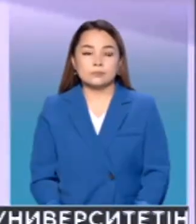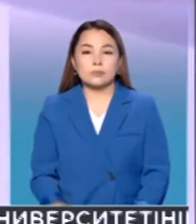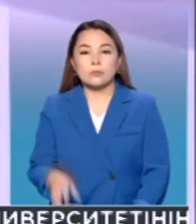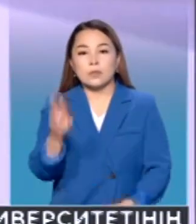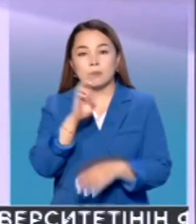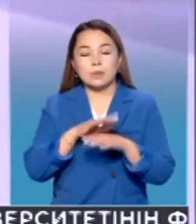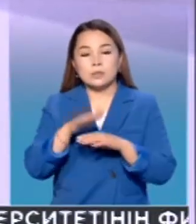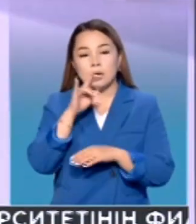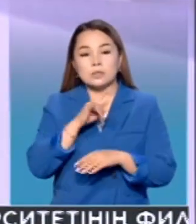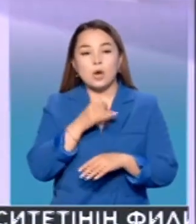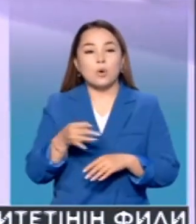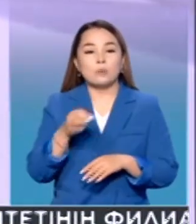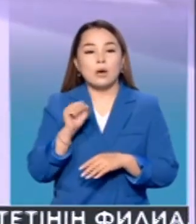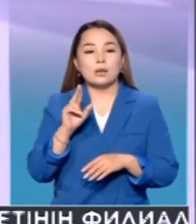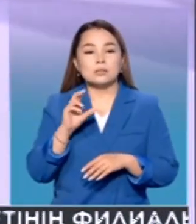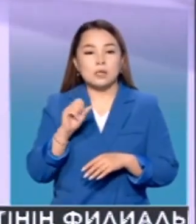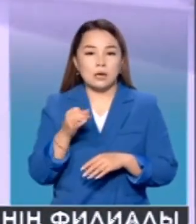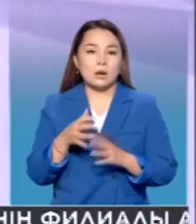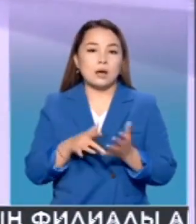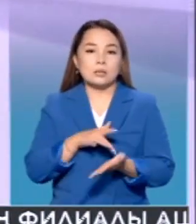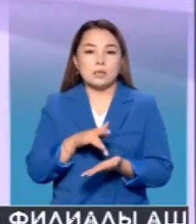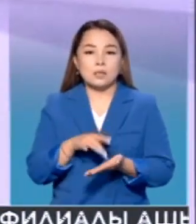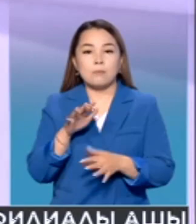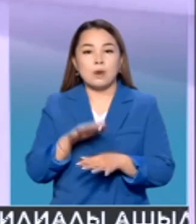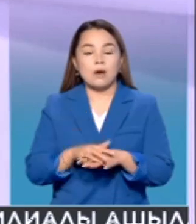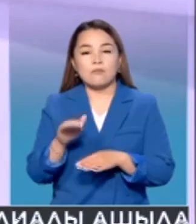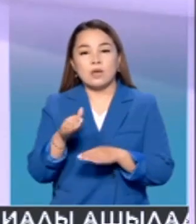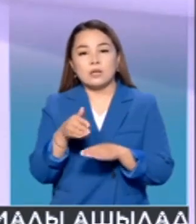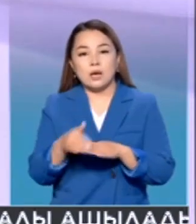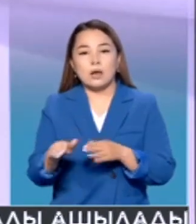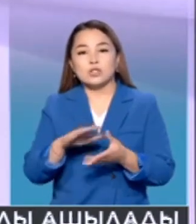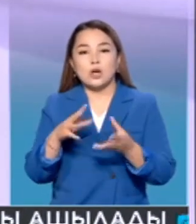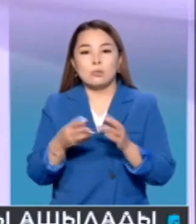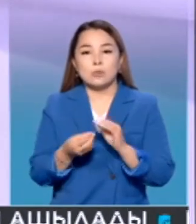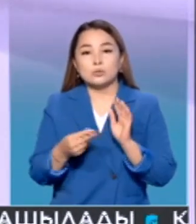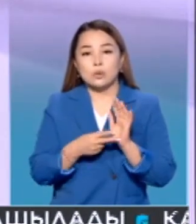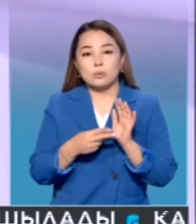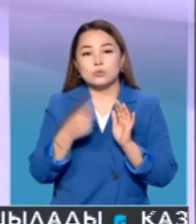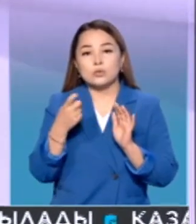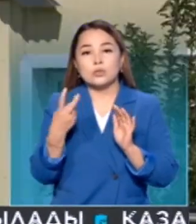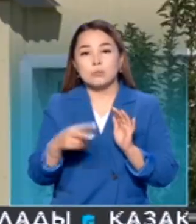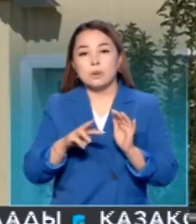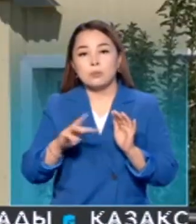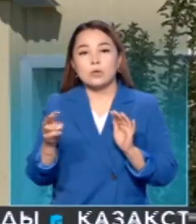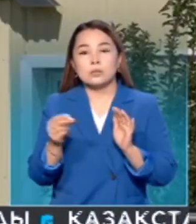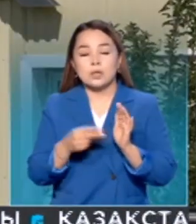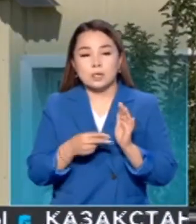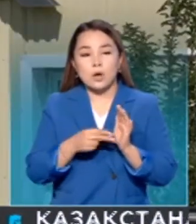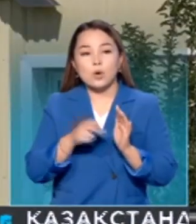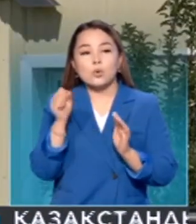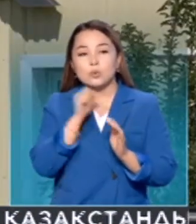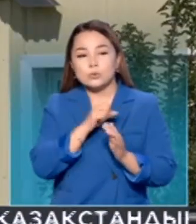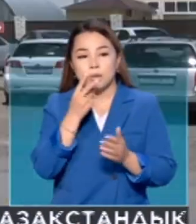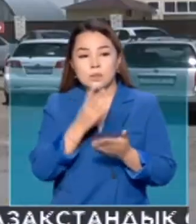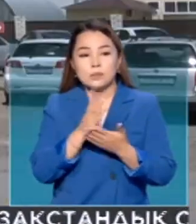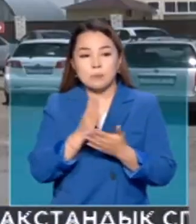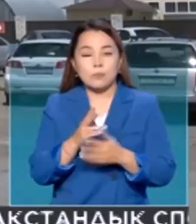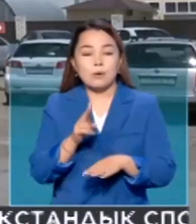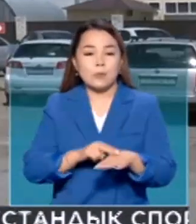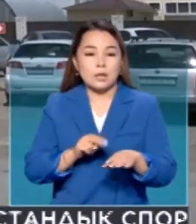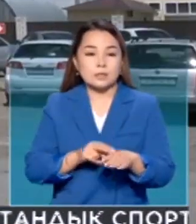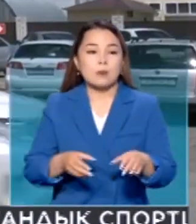Батыс Қазақстан облысының Ақсай қаласында банк филиалынан жалпы сомасы 120 миллион теңге ұрланып кеткен. Бұл туралы